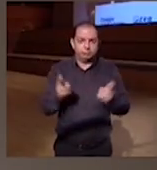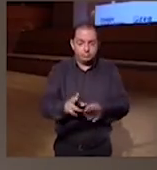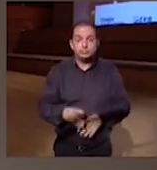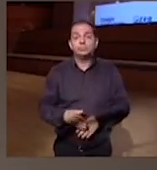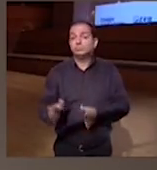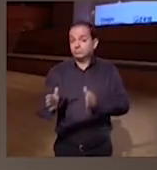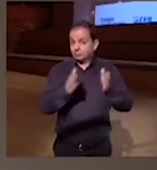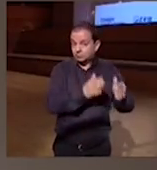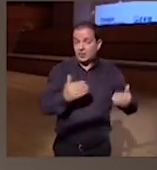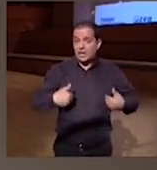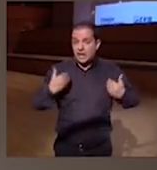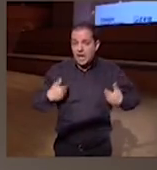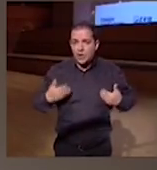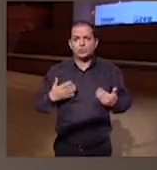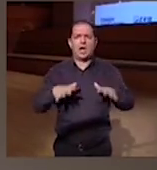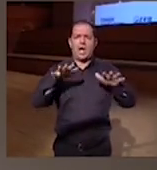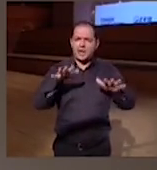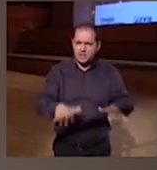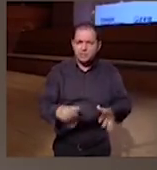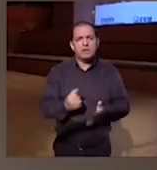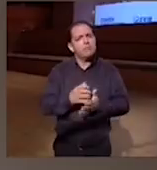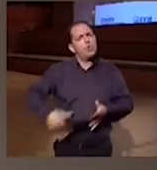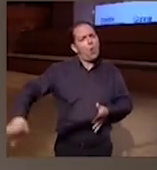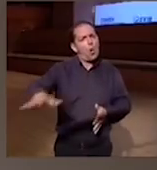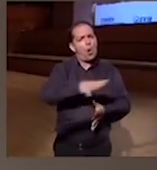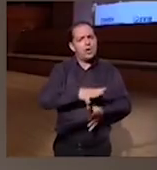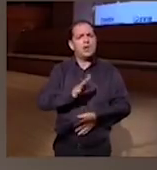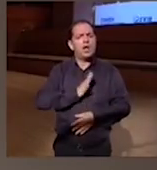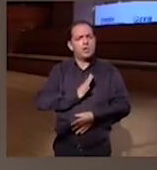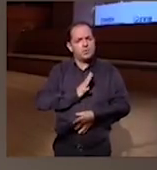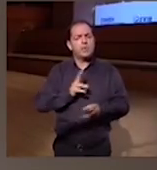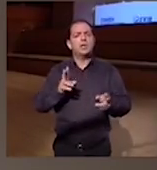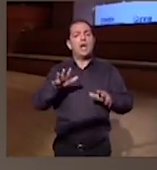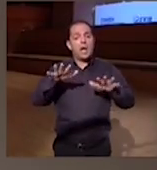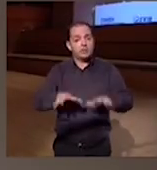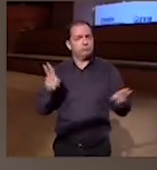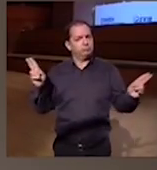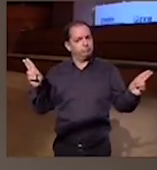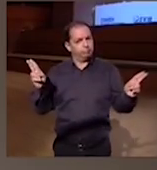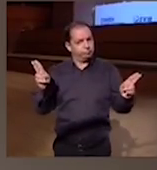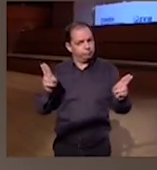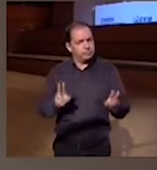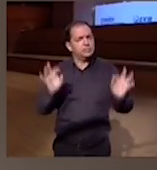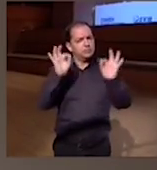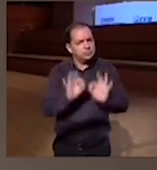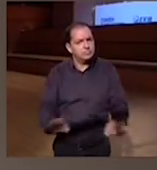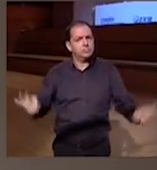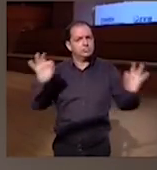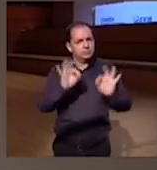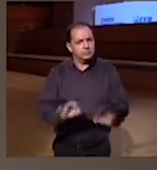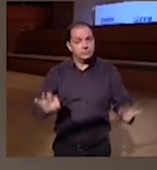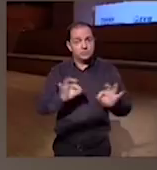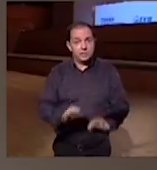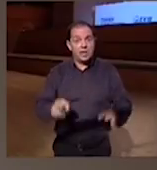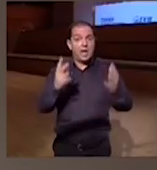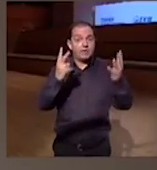νέους όσο και στο σύνολο του πληθυσμού μειώνεται σταδιακά, έχοντας υποχωρήσει κατά